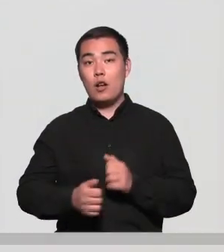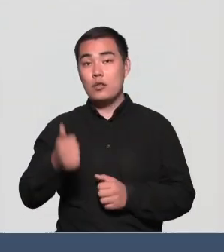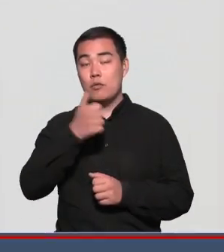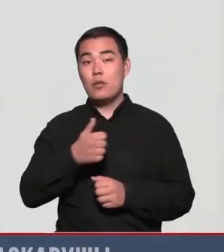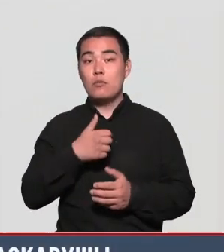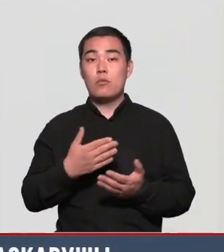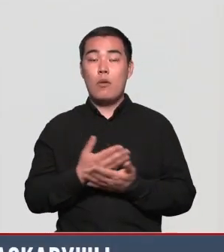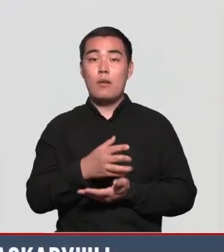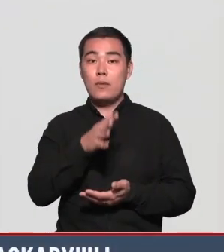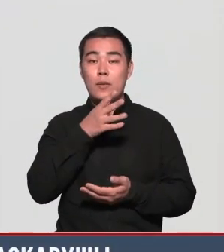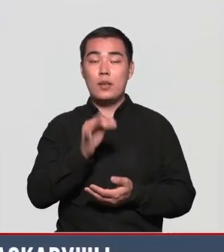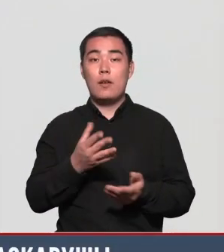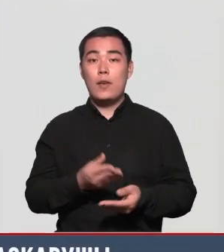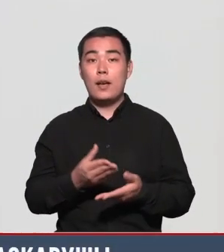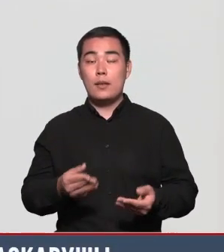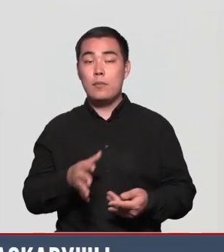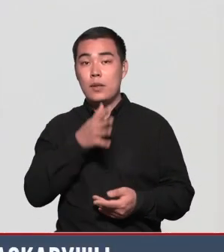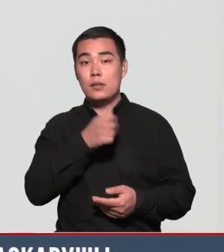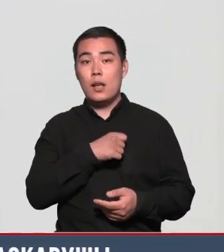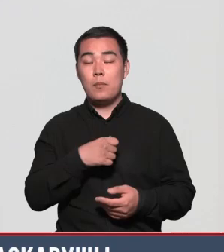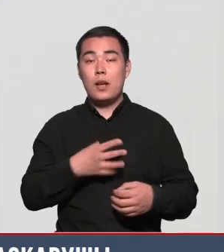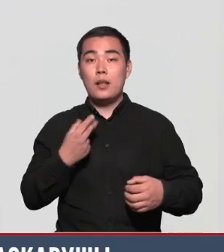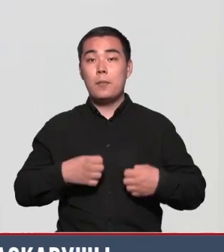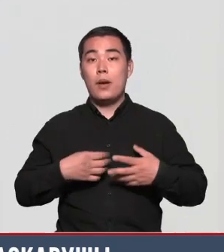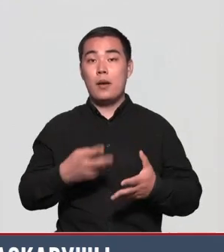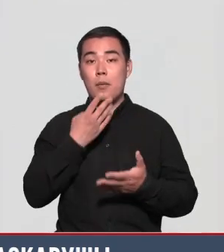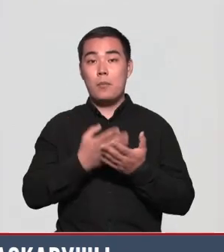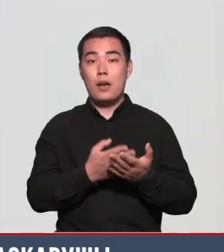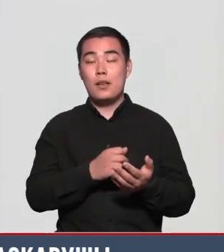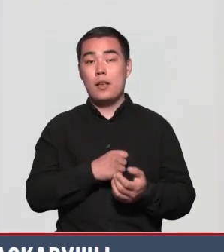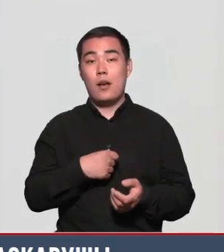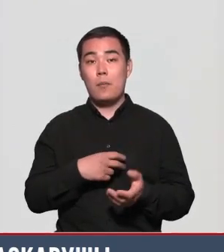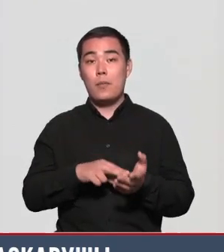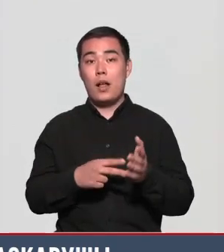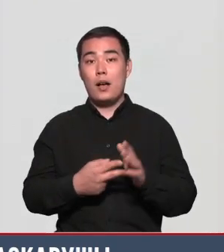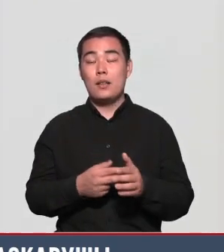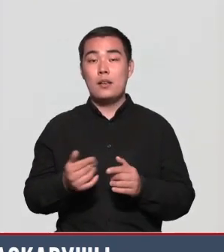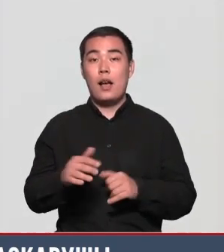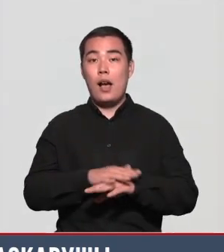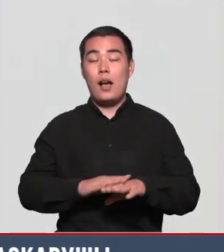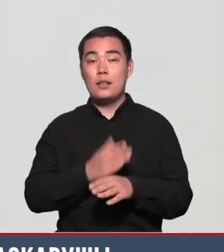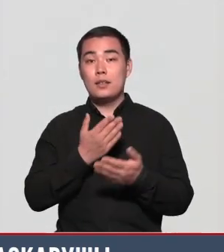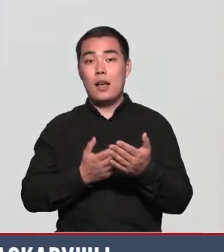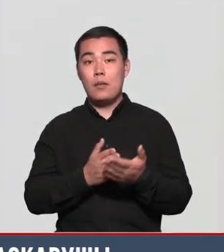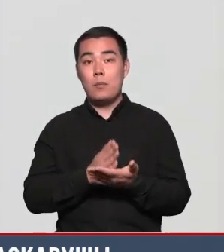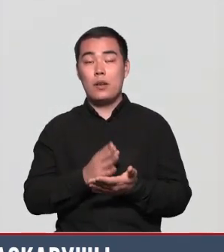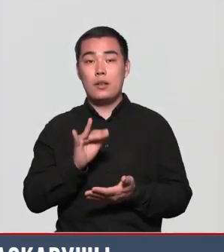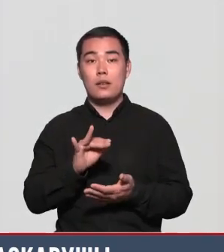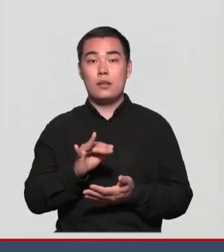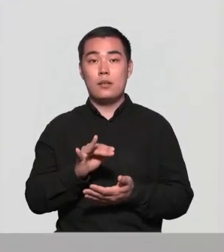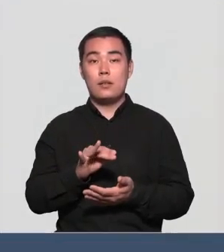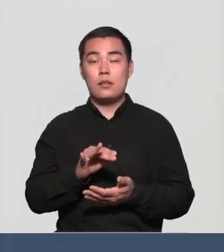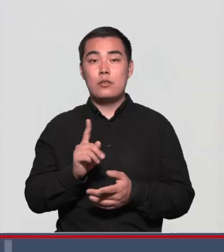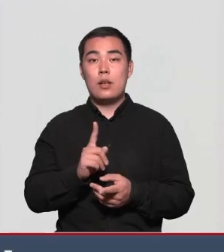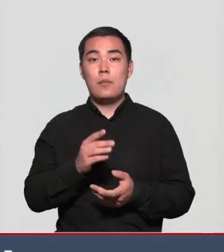маусымда, жаңа маусымда және көктемгі маусымда жалпы мереке қарсаңында түрлі ерекше жобаларды халыққа ұсынып жүрміз. Көбінесе